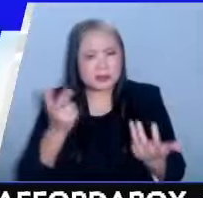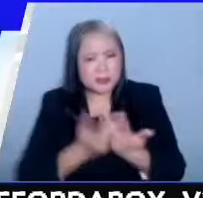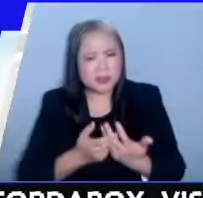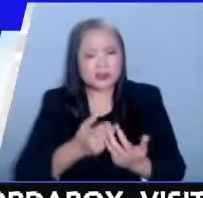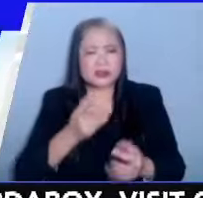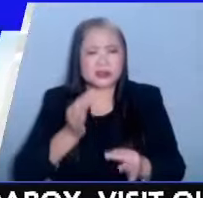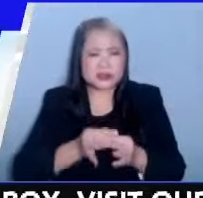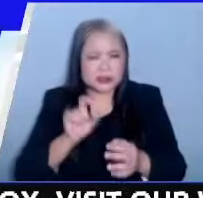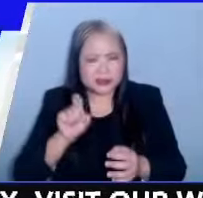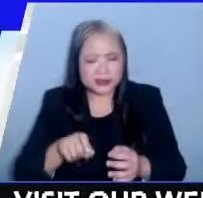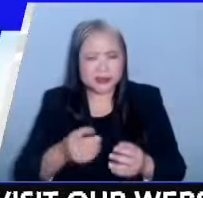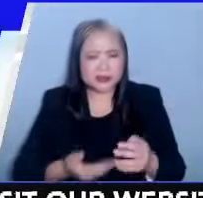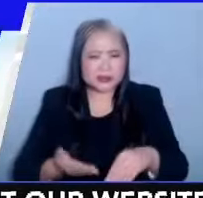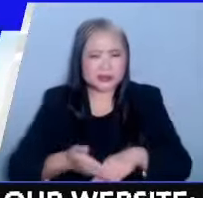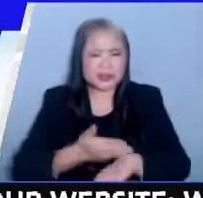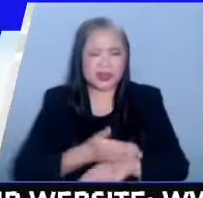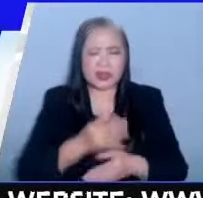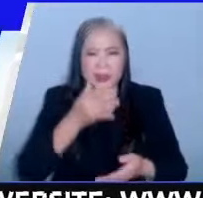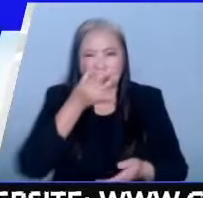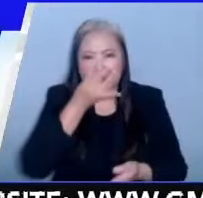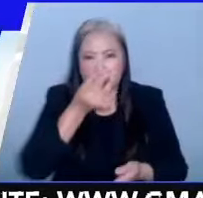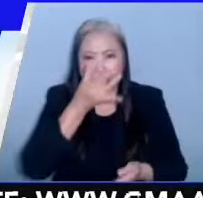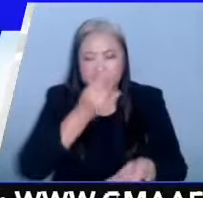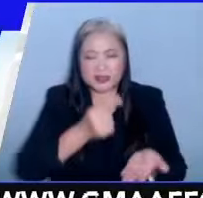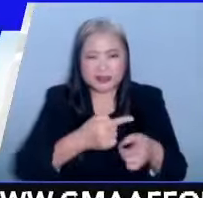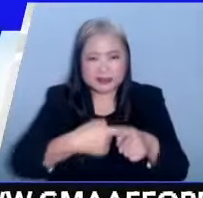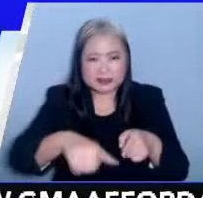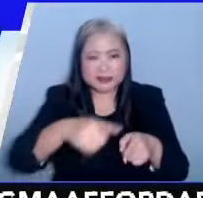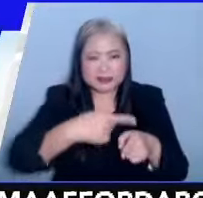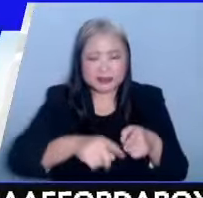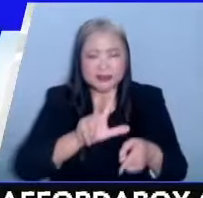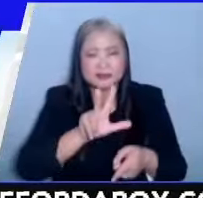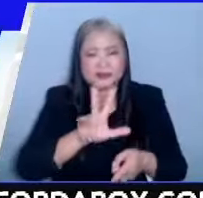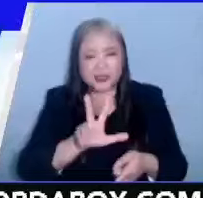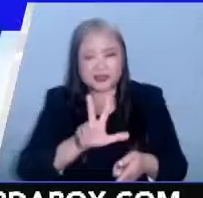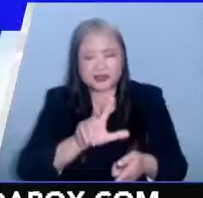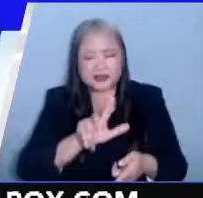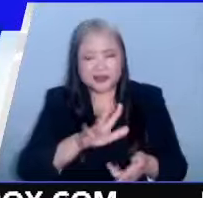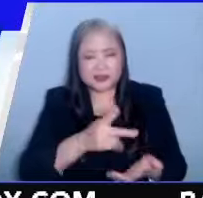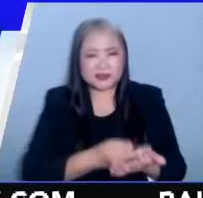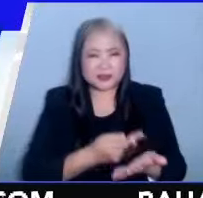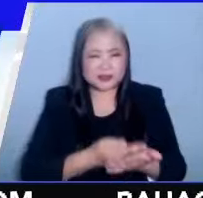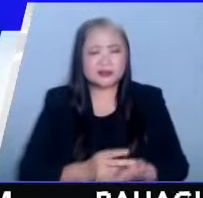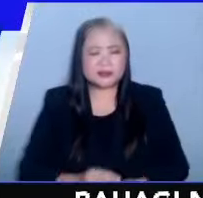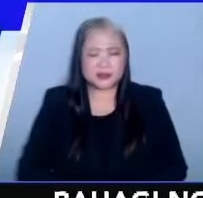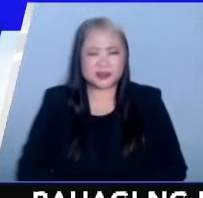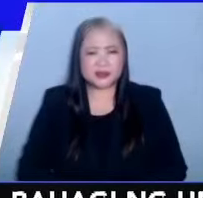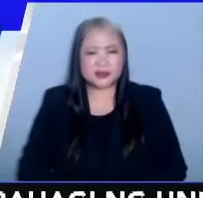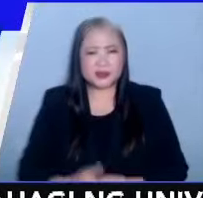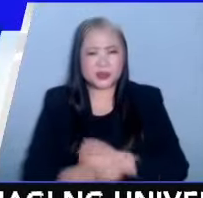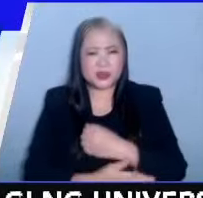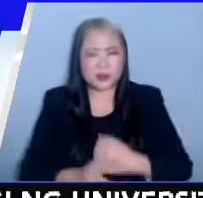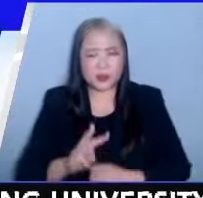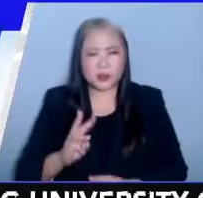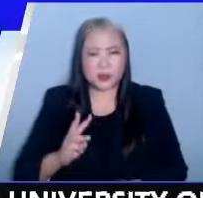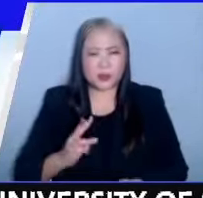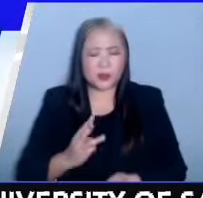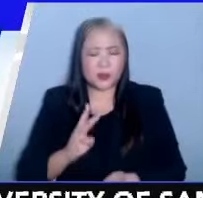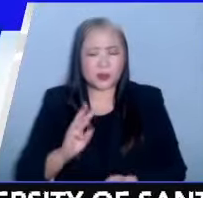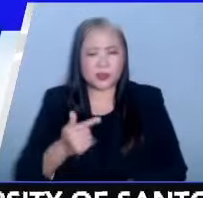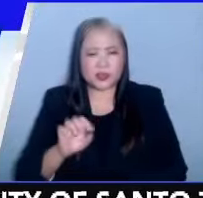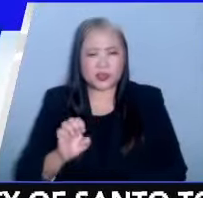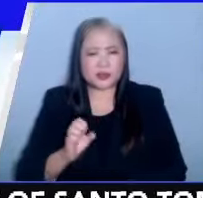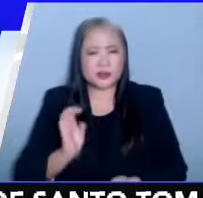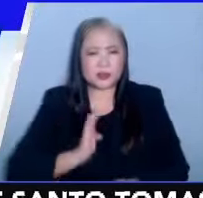sa barya-barya lang na traditionally binibigay talaga ng mga Regional wage boards natin m50